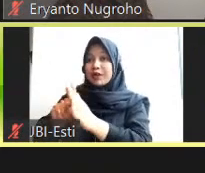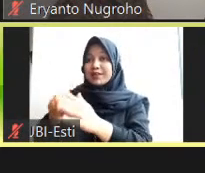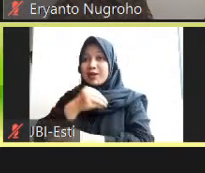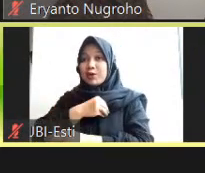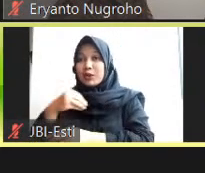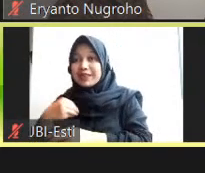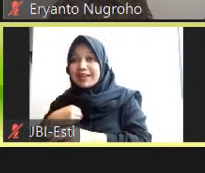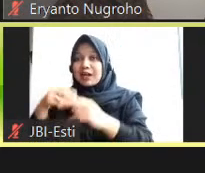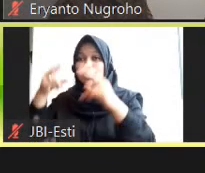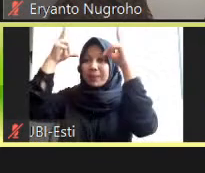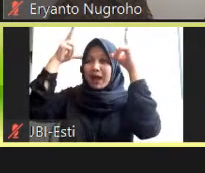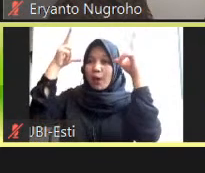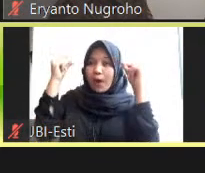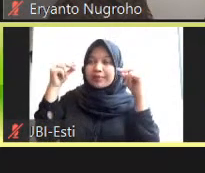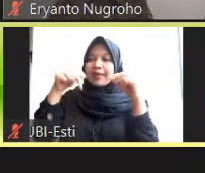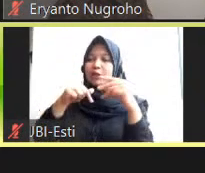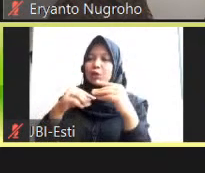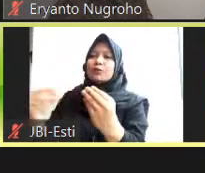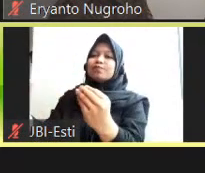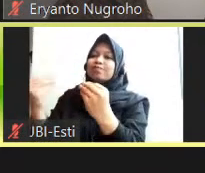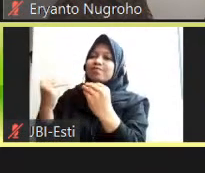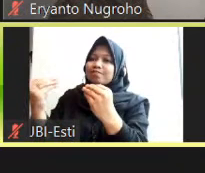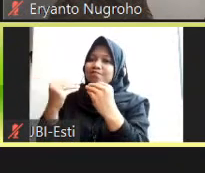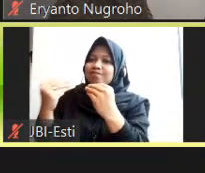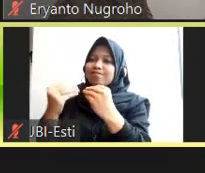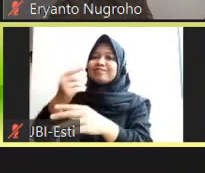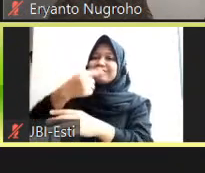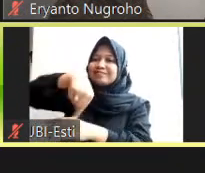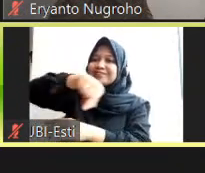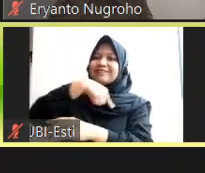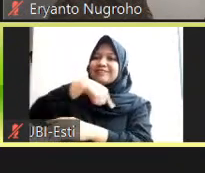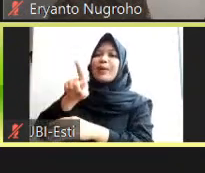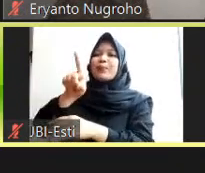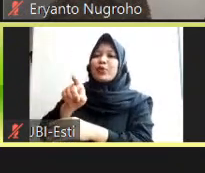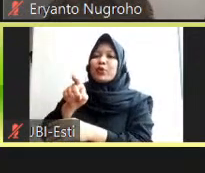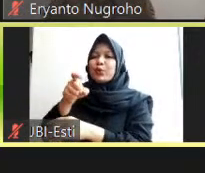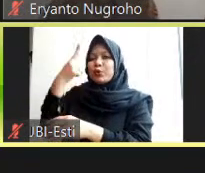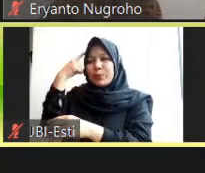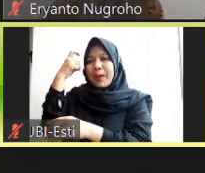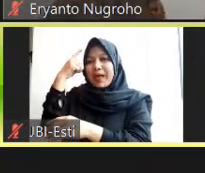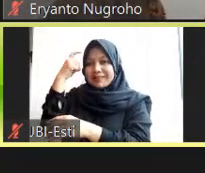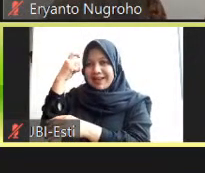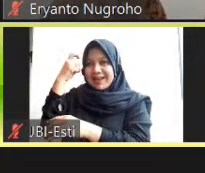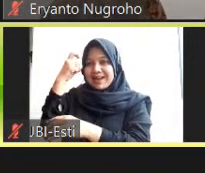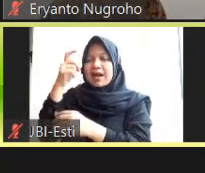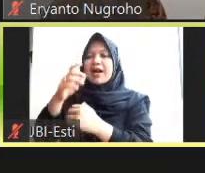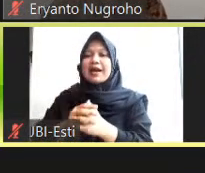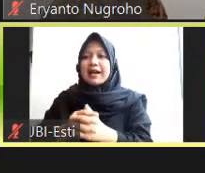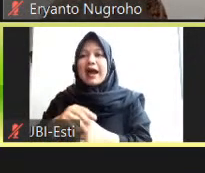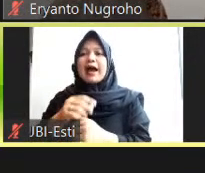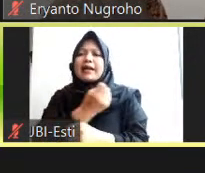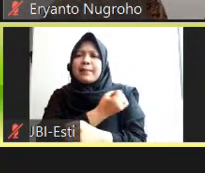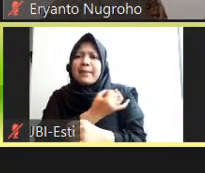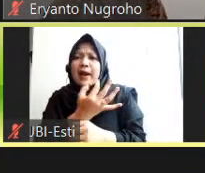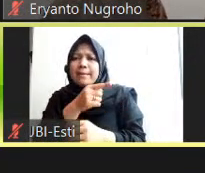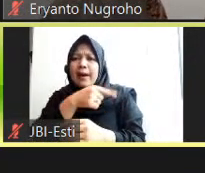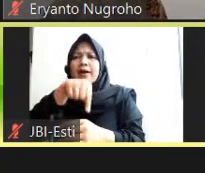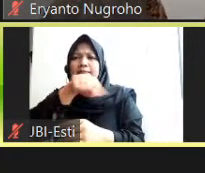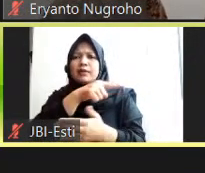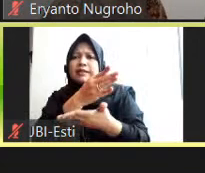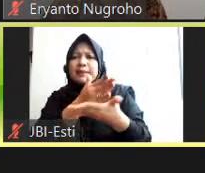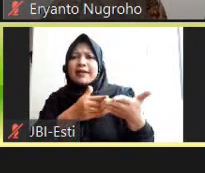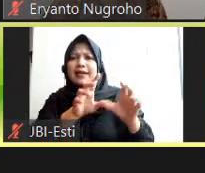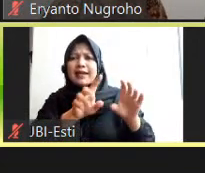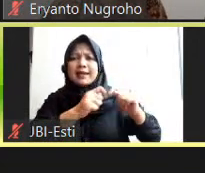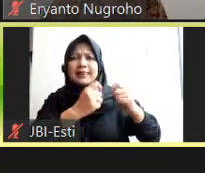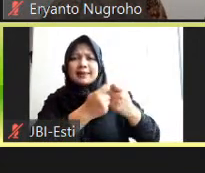kepada kami-kami yang membutuhkan itu. Dan memang beberapa dari kita juga udah pernah punya pengalaman medis dasar